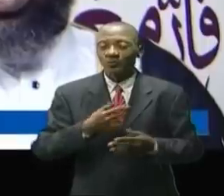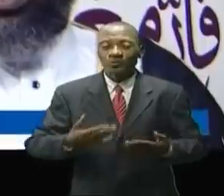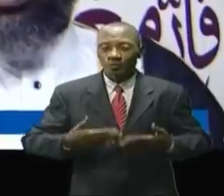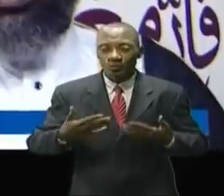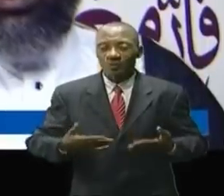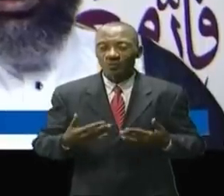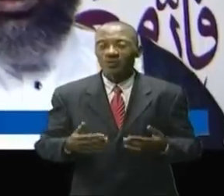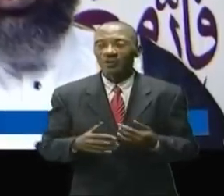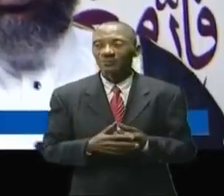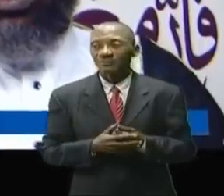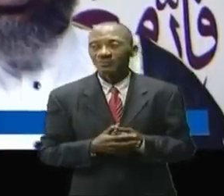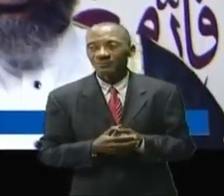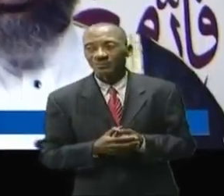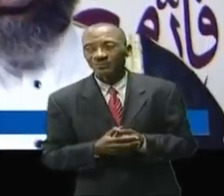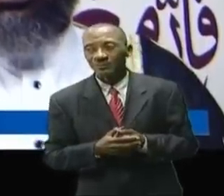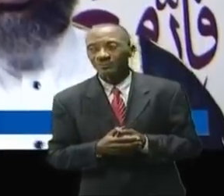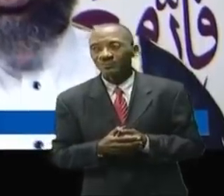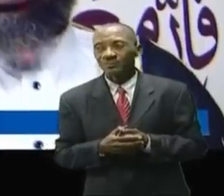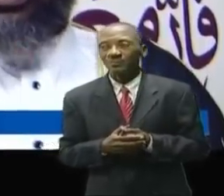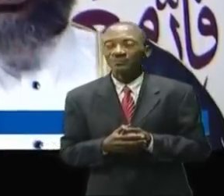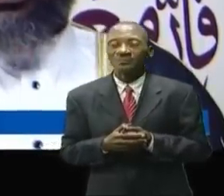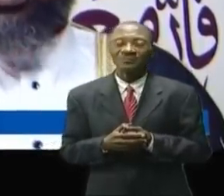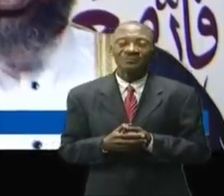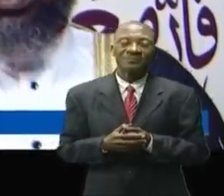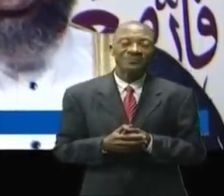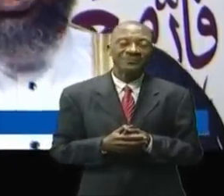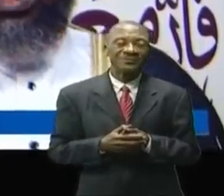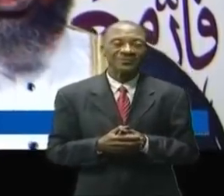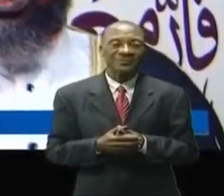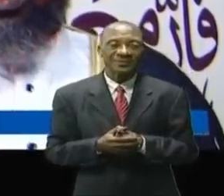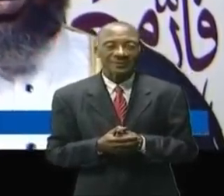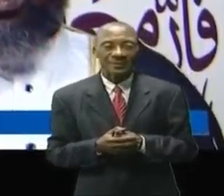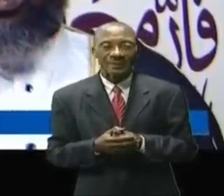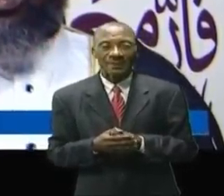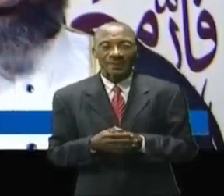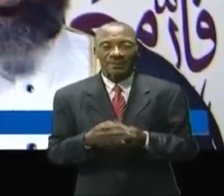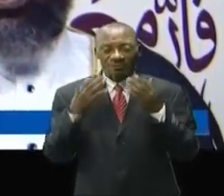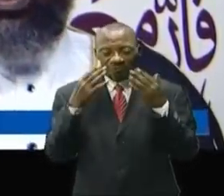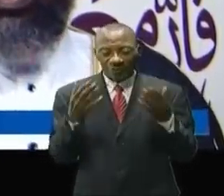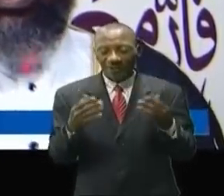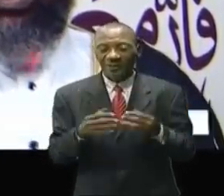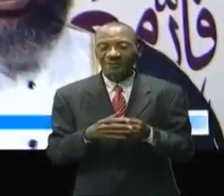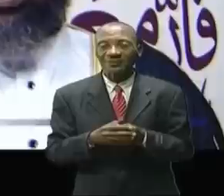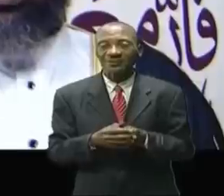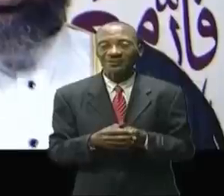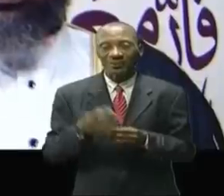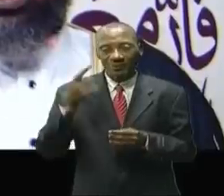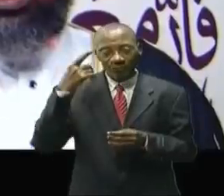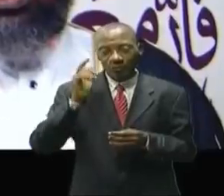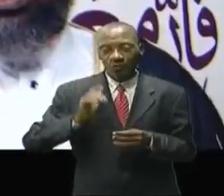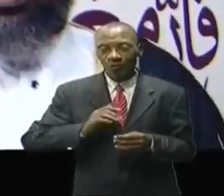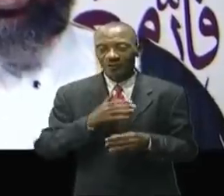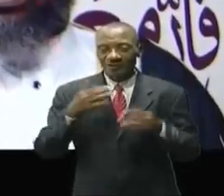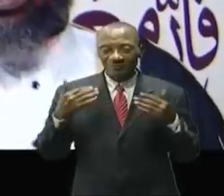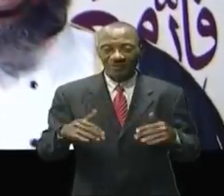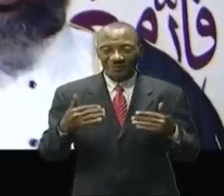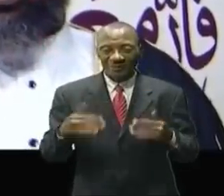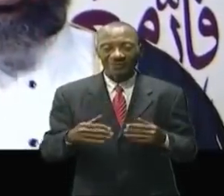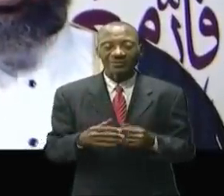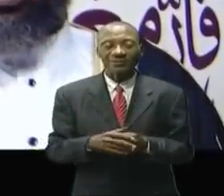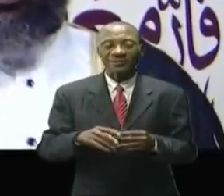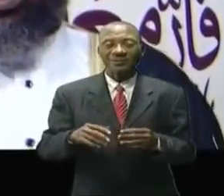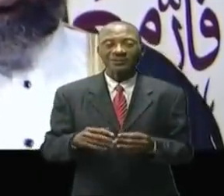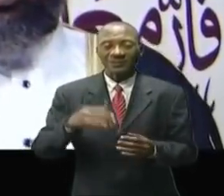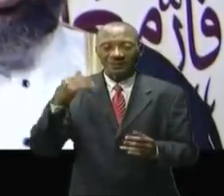de l'État et nous a donné l'occasion de nous exprimer, de parler de nos problèmes, d'échanger en tant que père de la